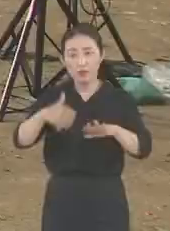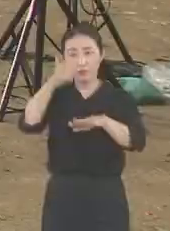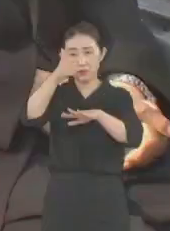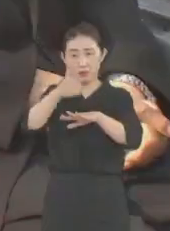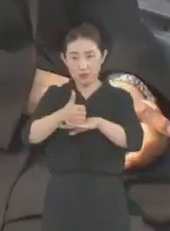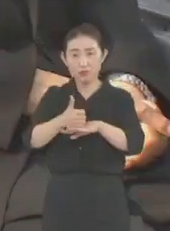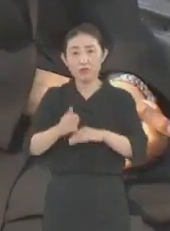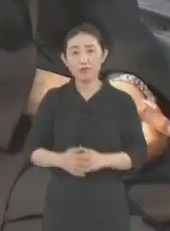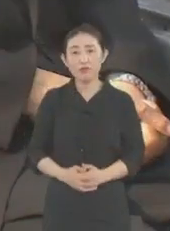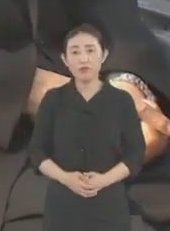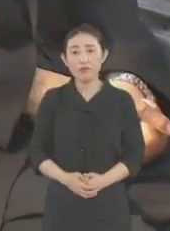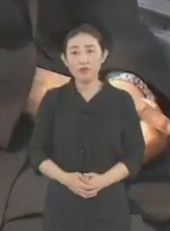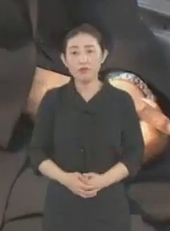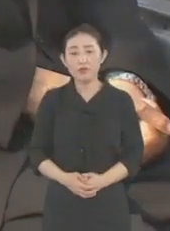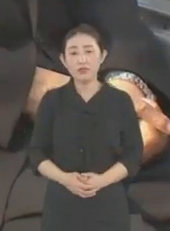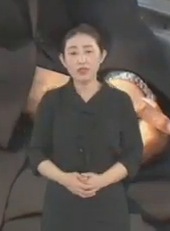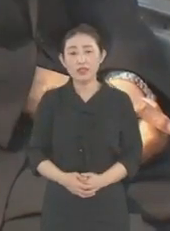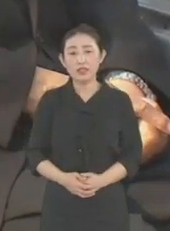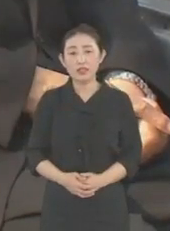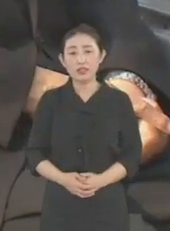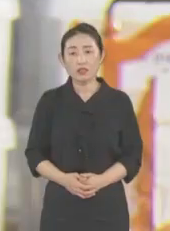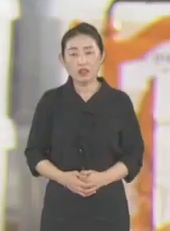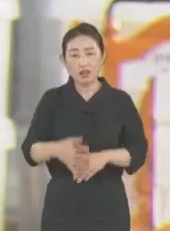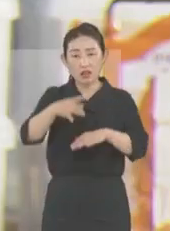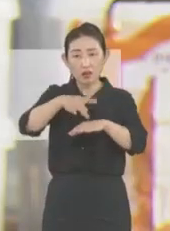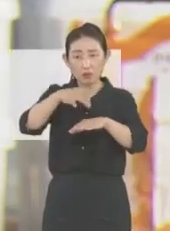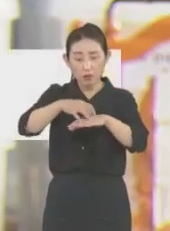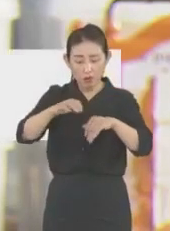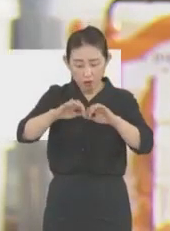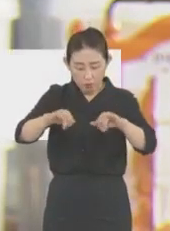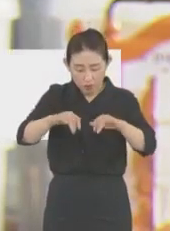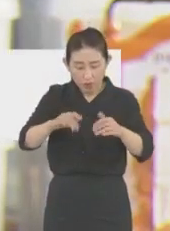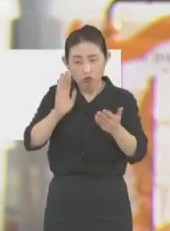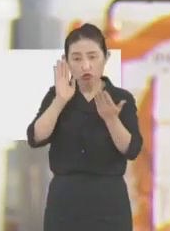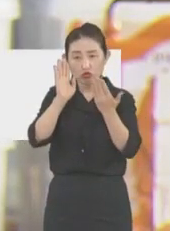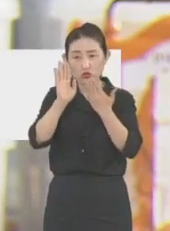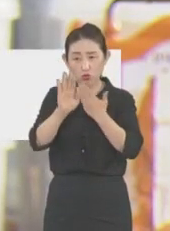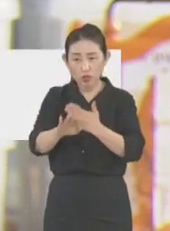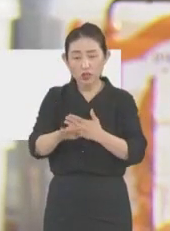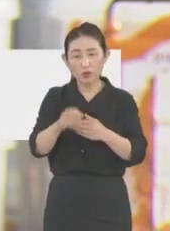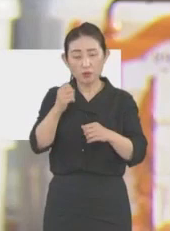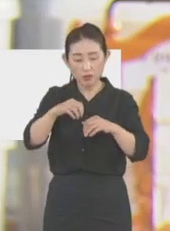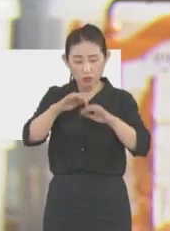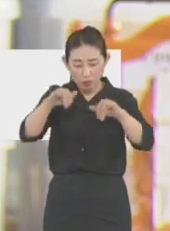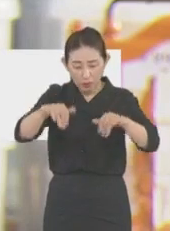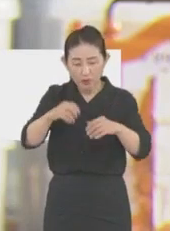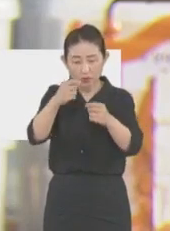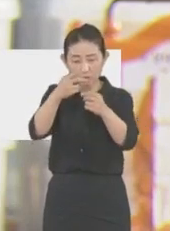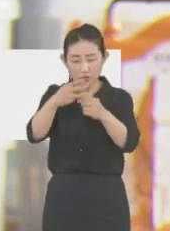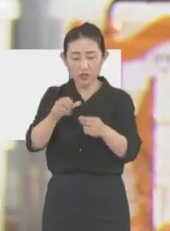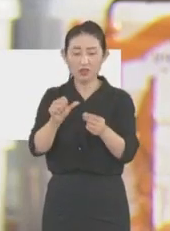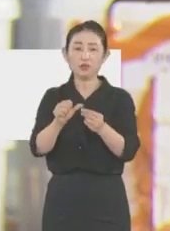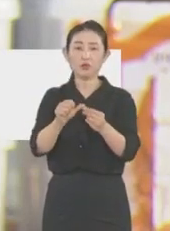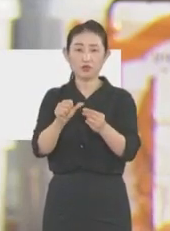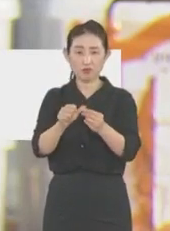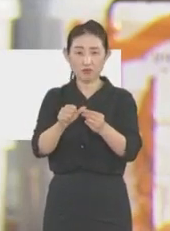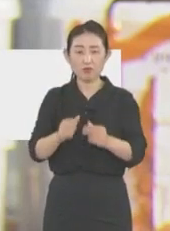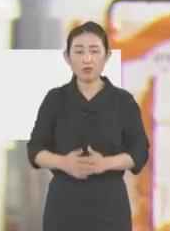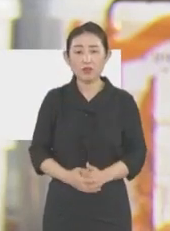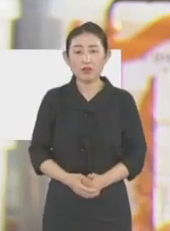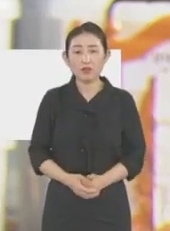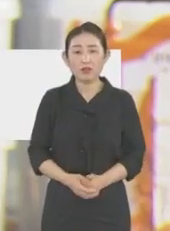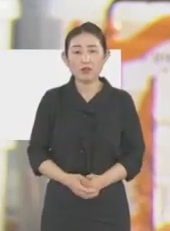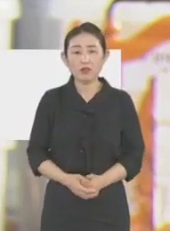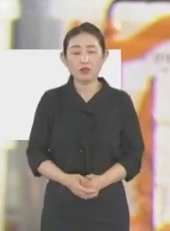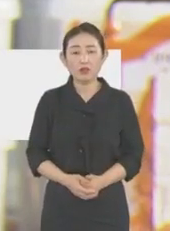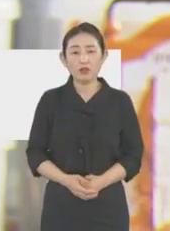겁니다. 첫 유해 발굴 이후 다섯 번째 발굴 사업입니다.